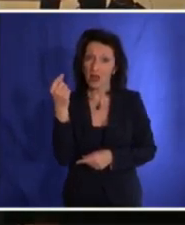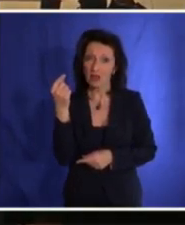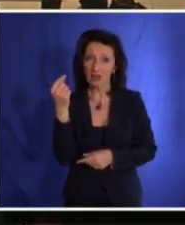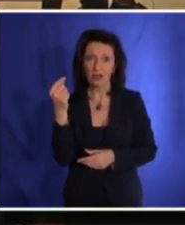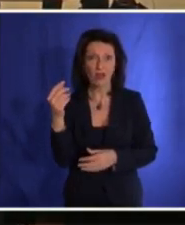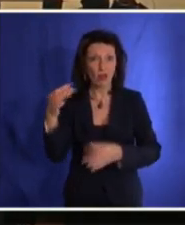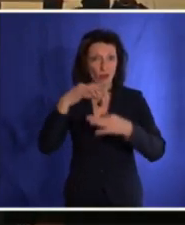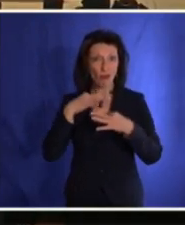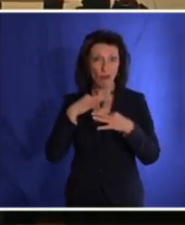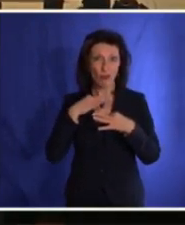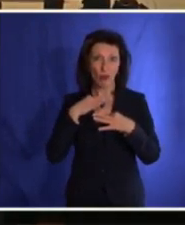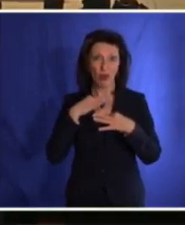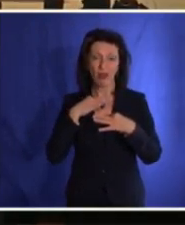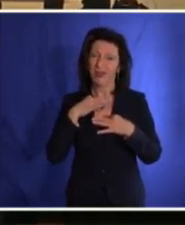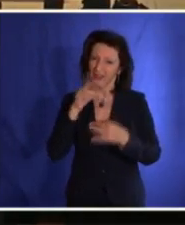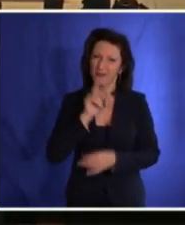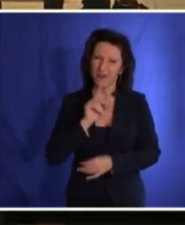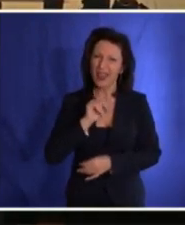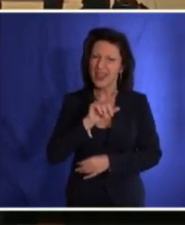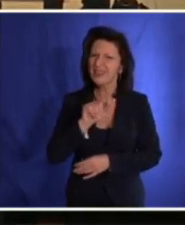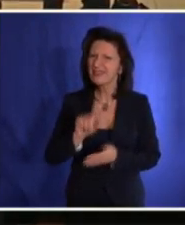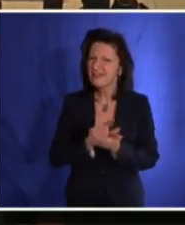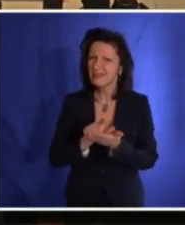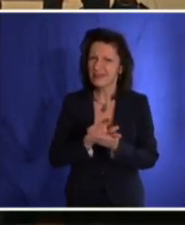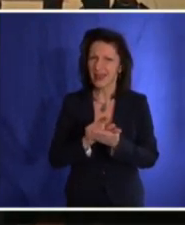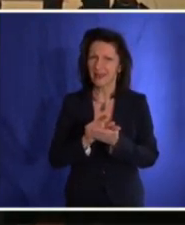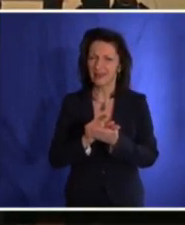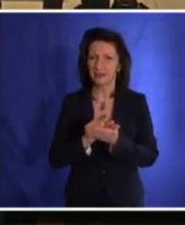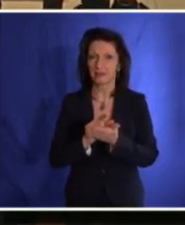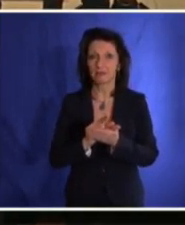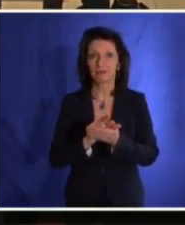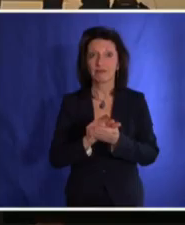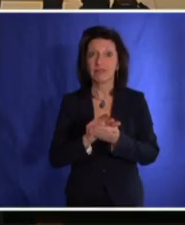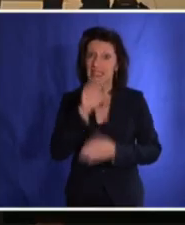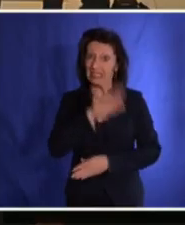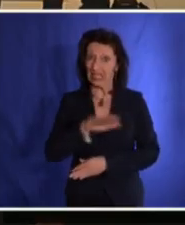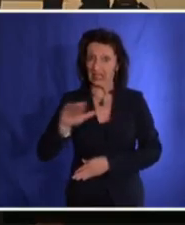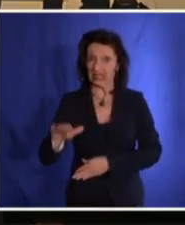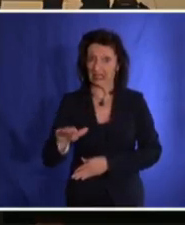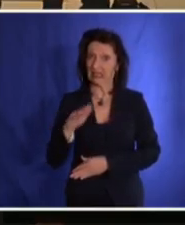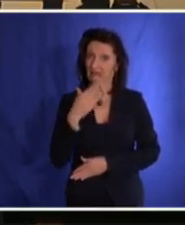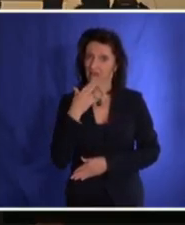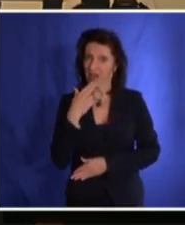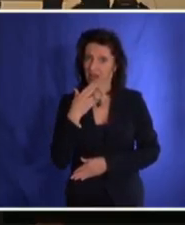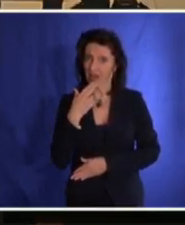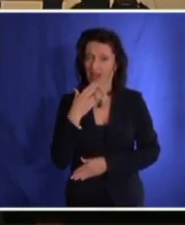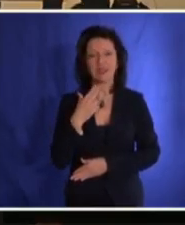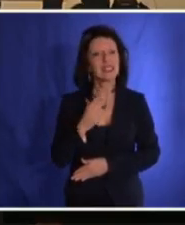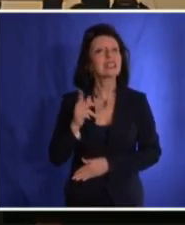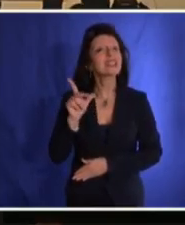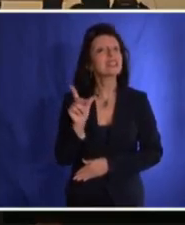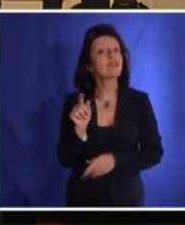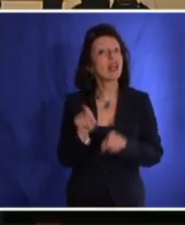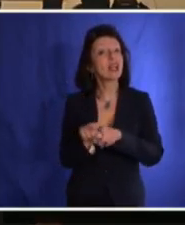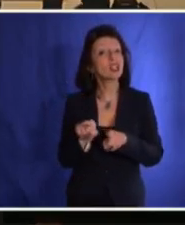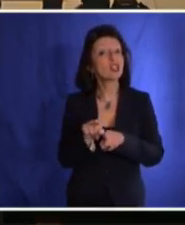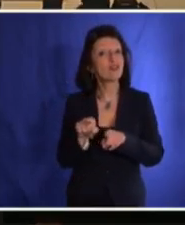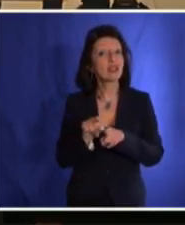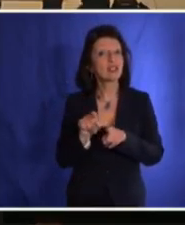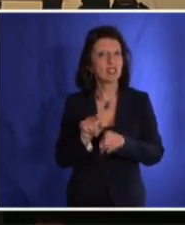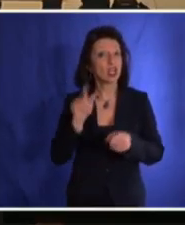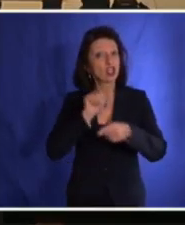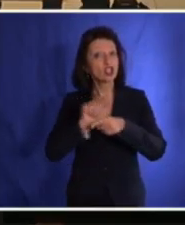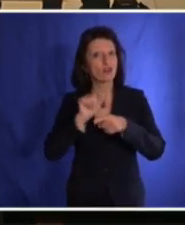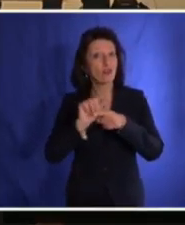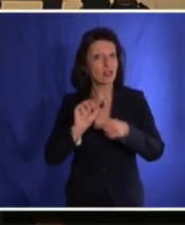immer wenig Zeit für uns Kinder. Das waren meine Zwillingsschwester, meine ältere Schwester, mein Bruder